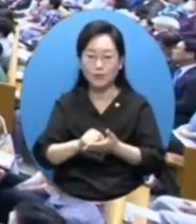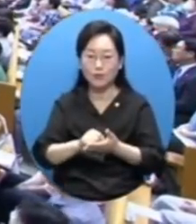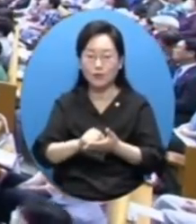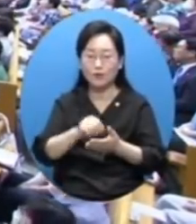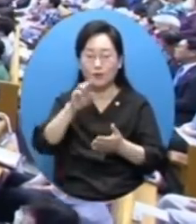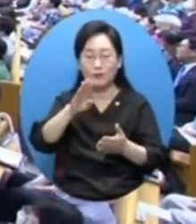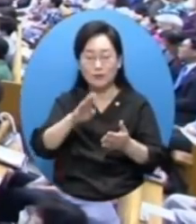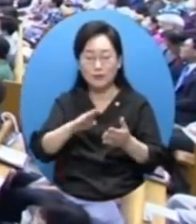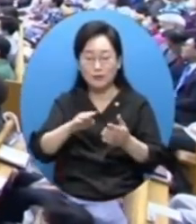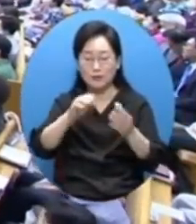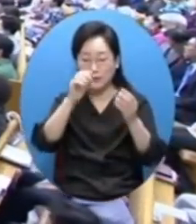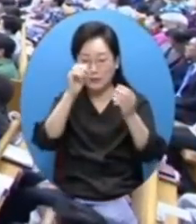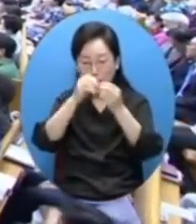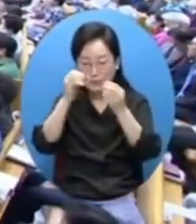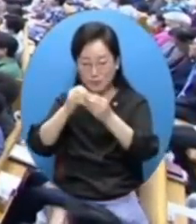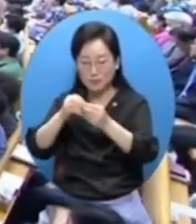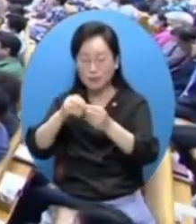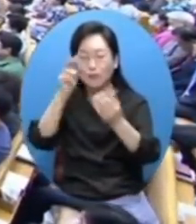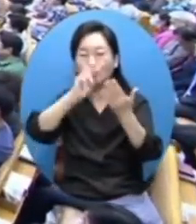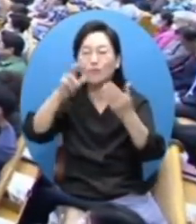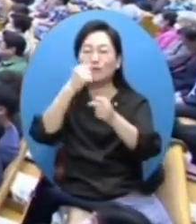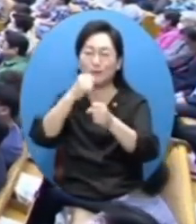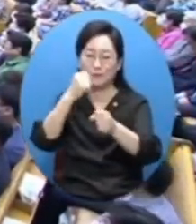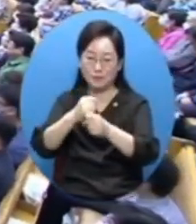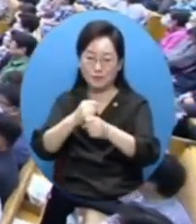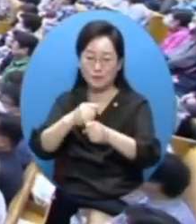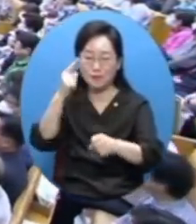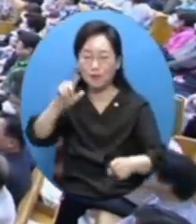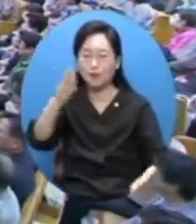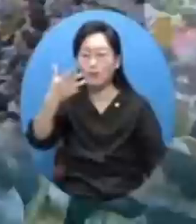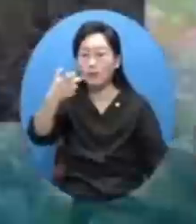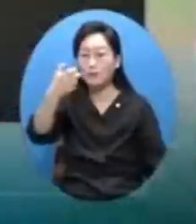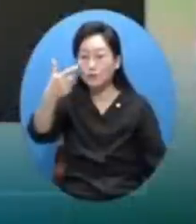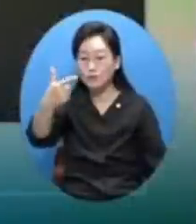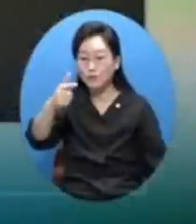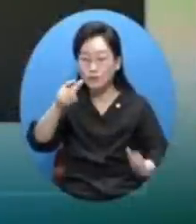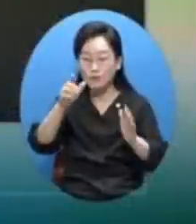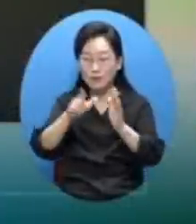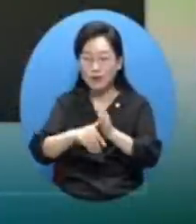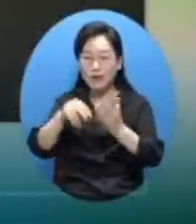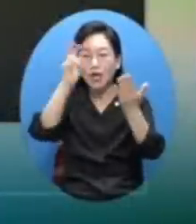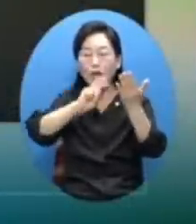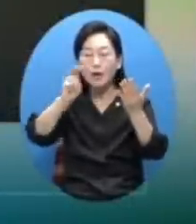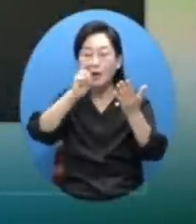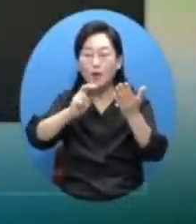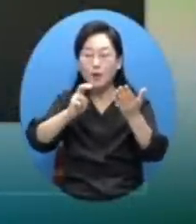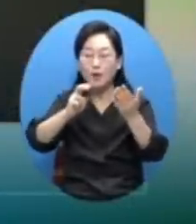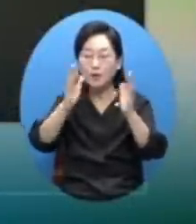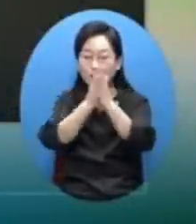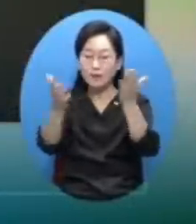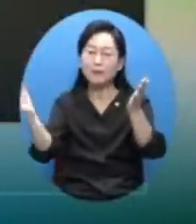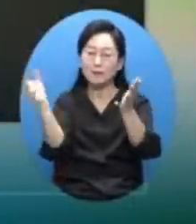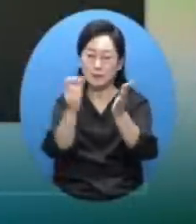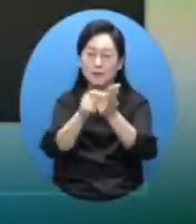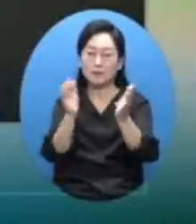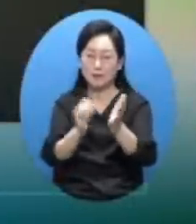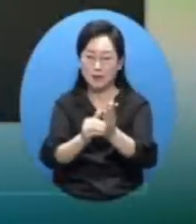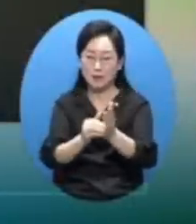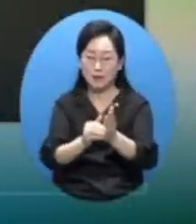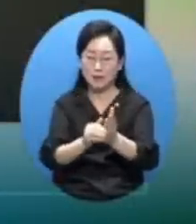필립 블리스에서 지어져고 1870년에 복음성가 집에 출간되었습니다 이후로 호레시오와